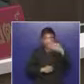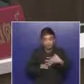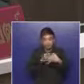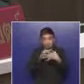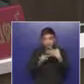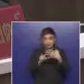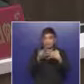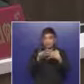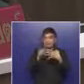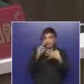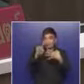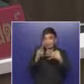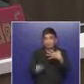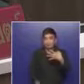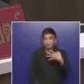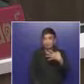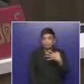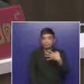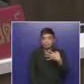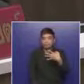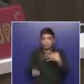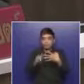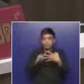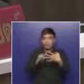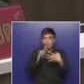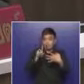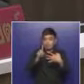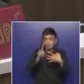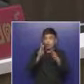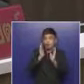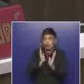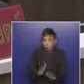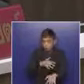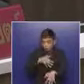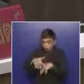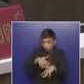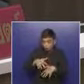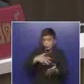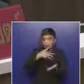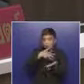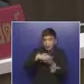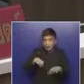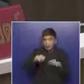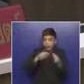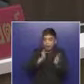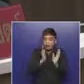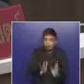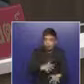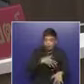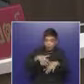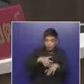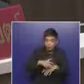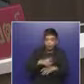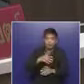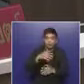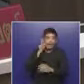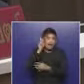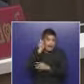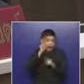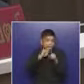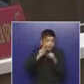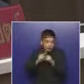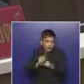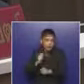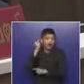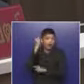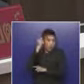ย่างที่1ก็คือท่านต้องให้ประชาชนรู้จริงเดี๋ยวนี้มันเฟกนิวเยอะข่าวลวงเยอะต้